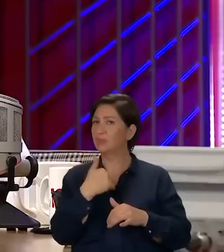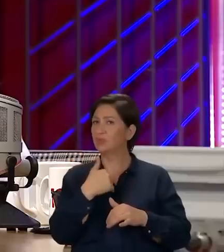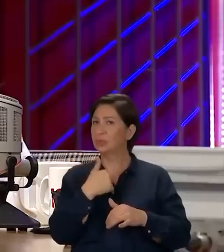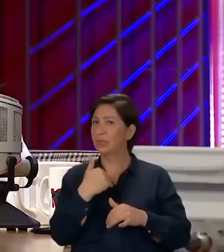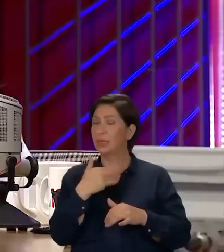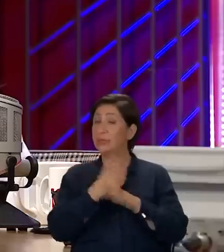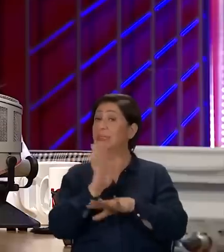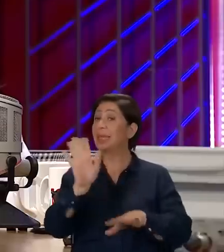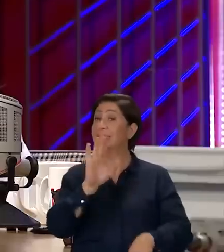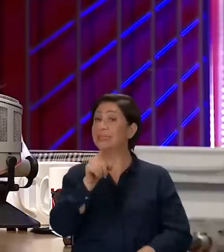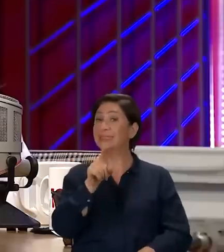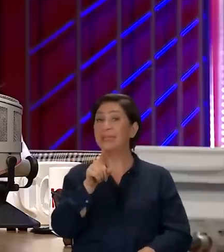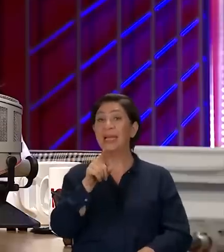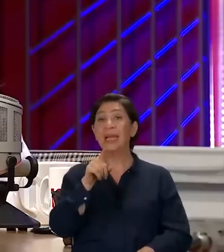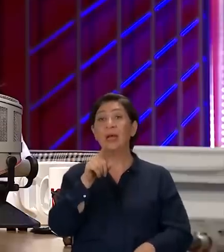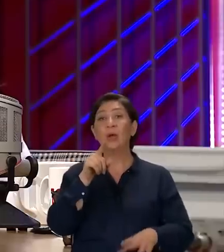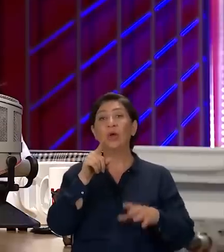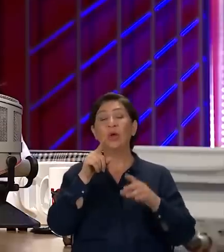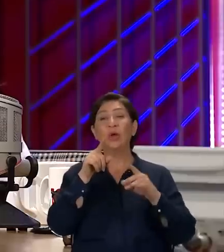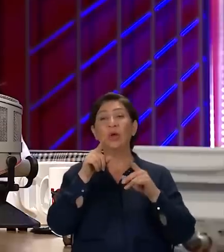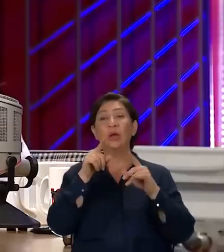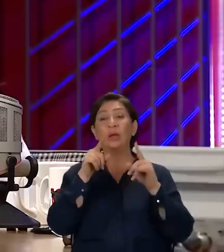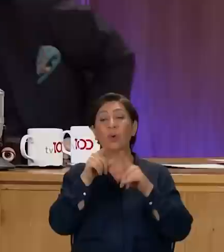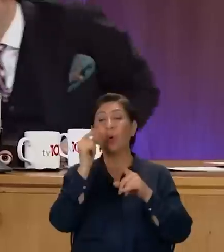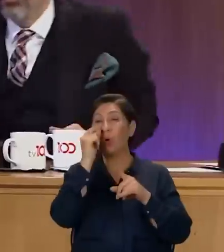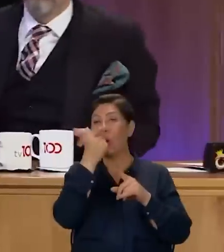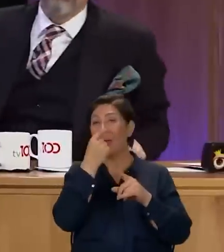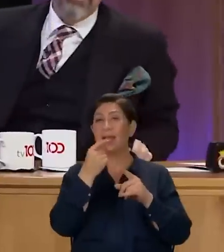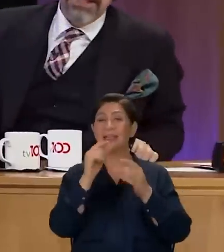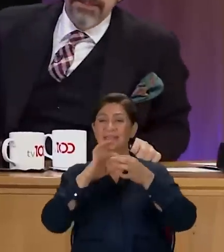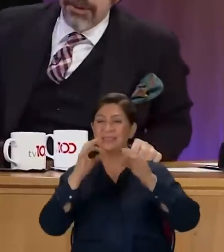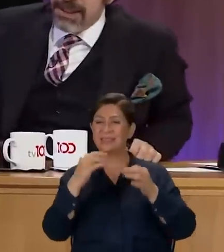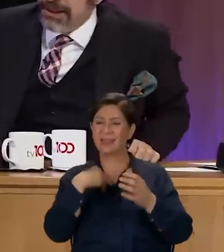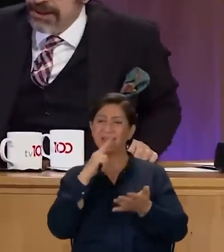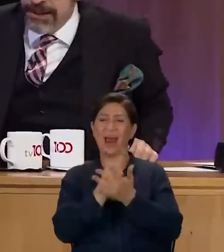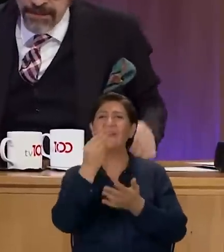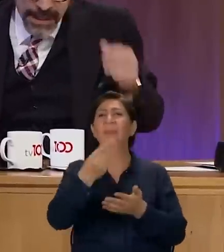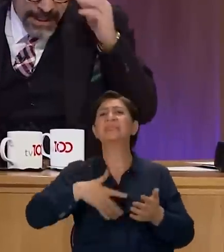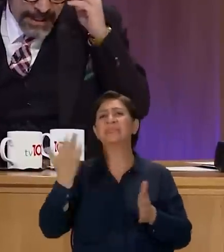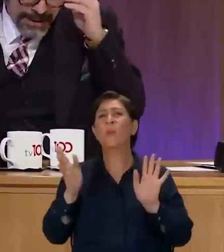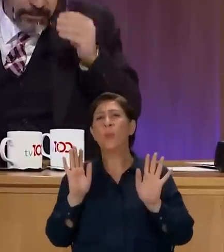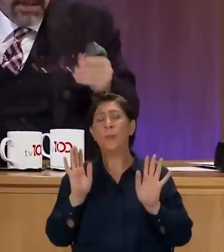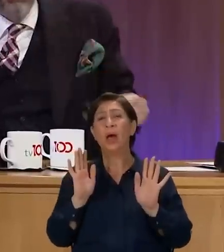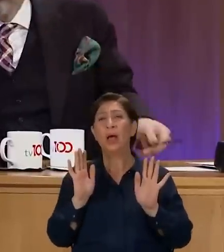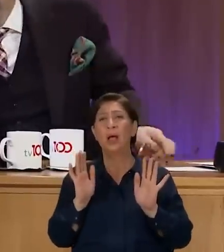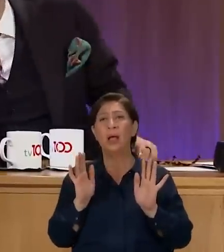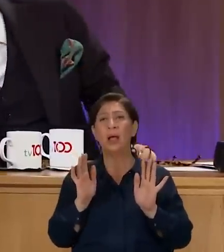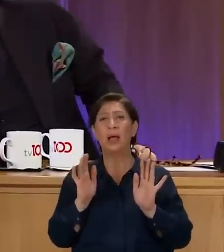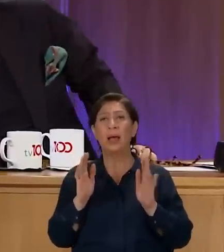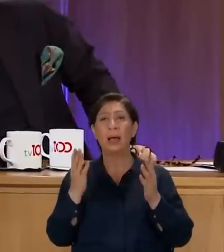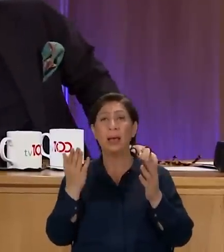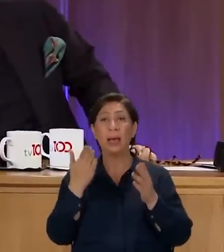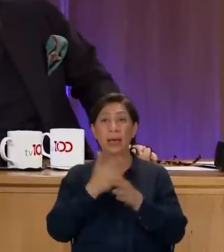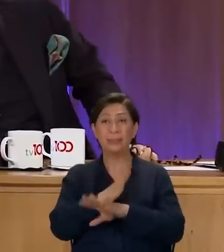Aslında değilsin. Hep böyle bütün bu. Yani bu kadar tabii kolay basma kalıp hükümler vermek istemiyorum senin hakkında ama